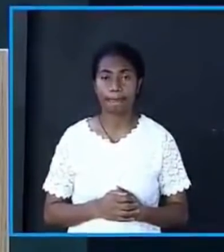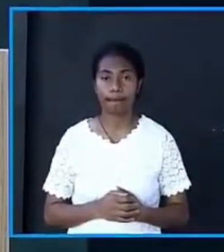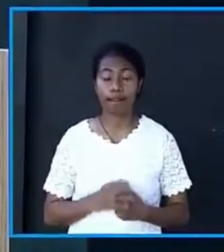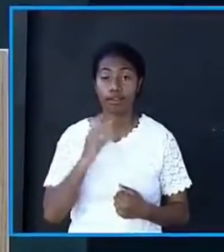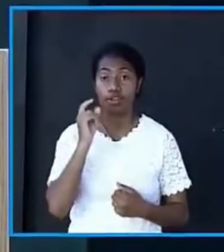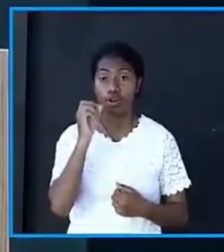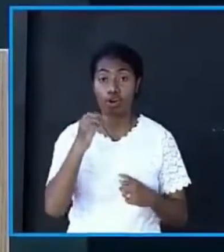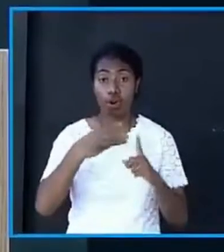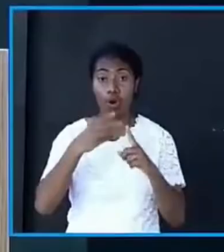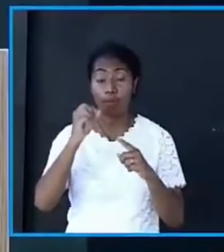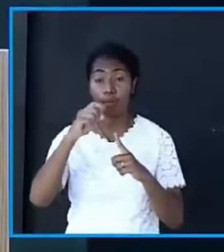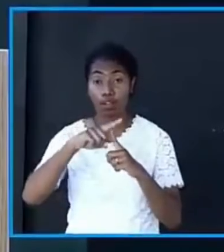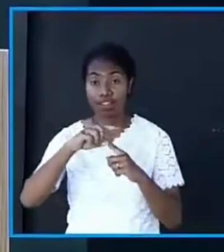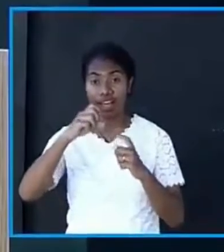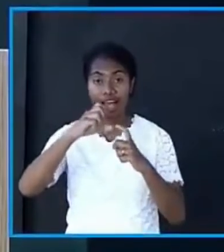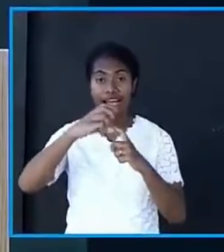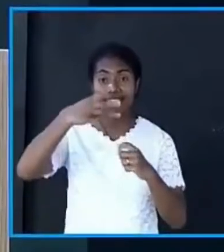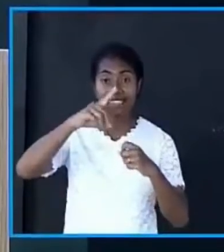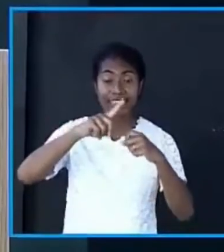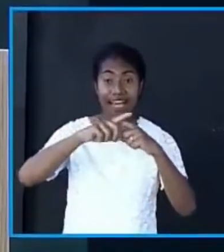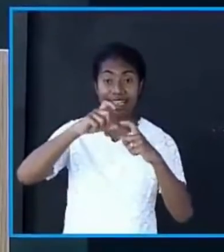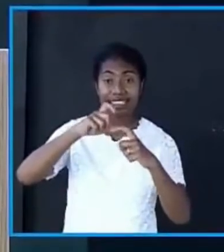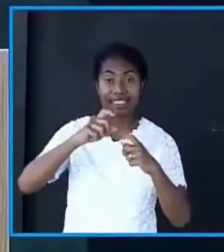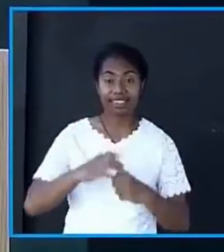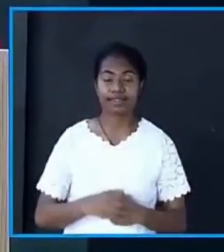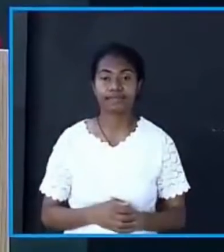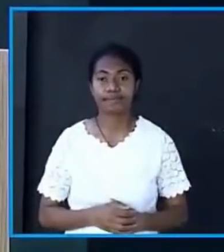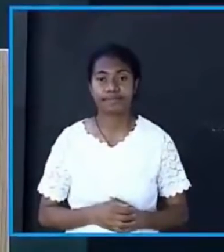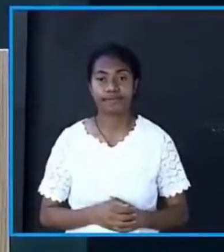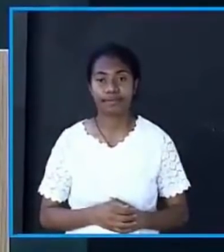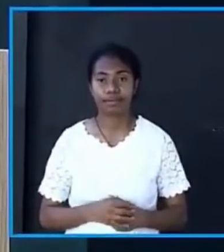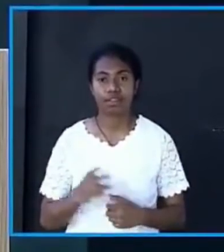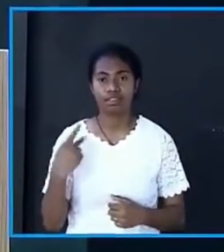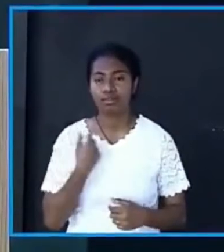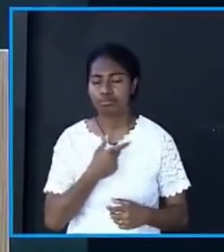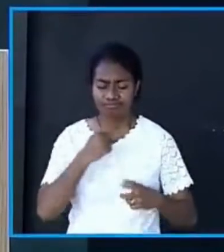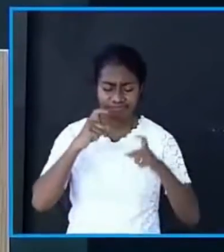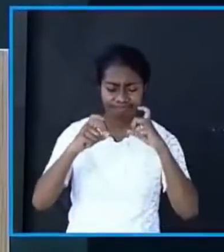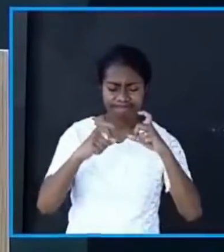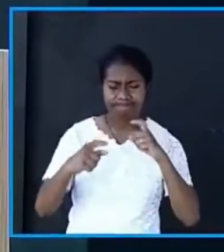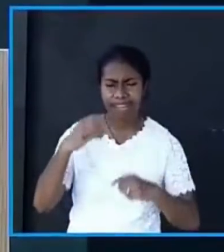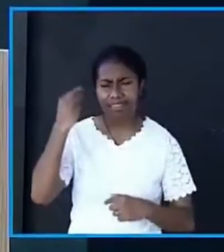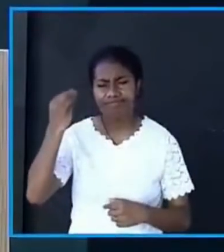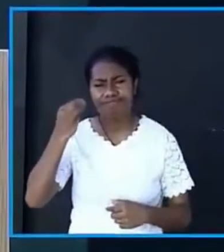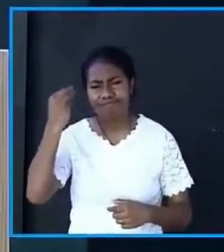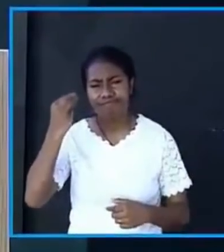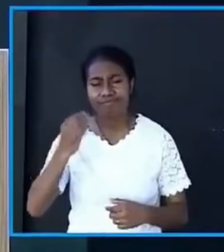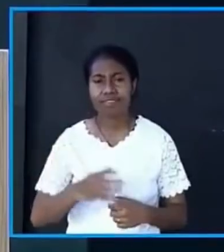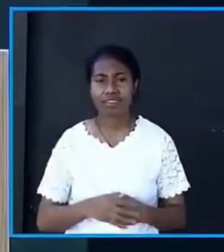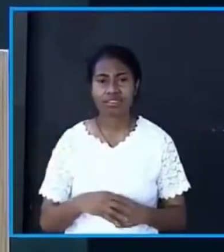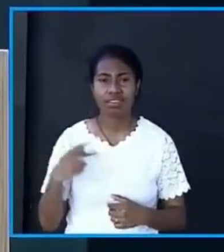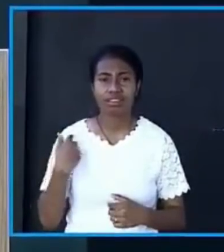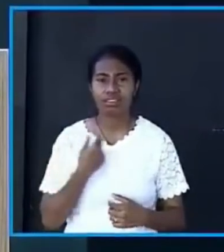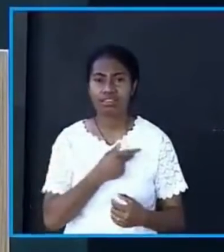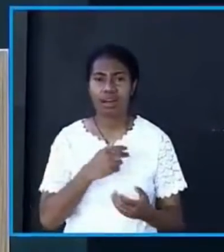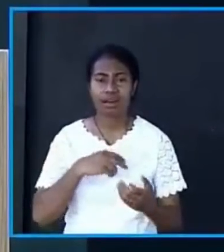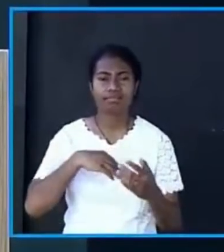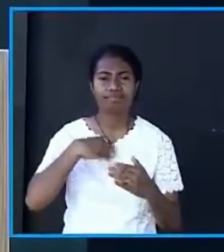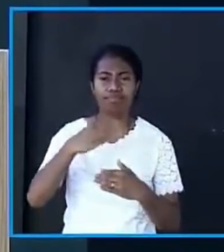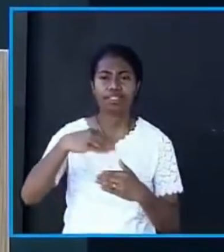hai websites Hai Barbar cari jodoh susah Setengah Mati ya pergi beli satu set